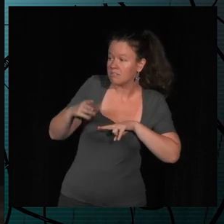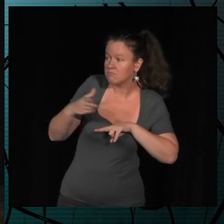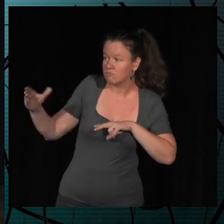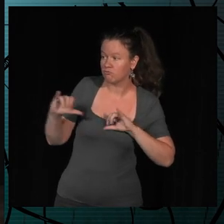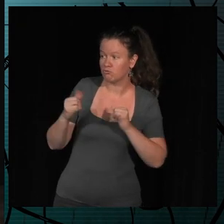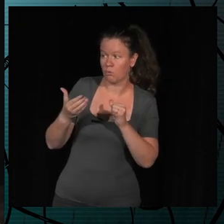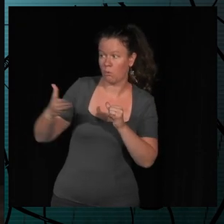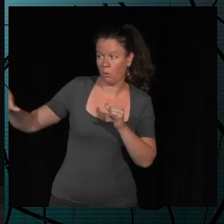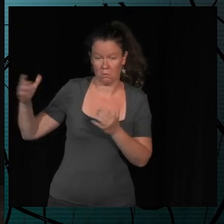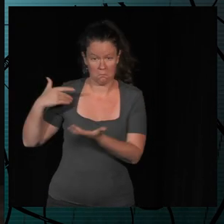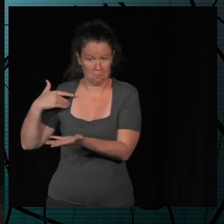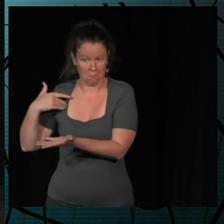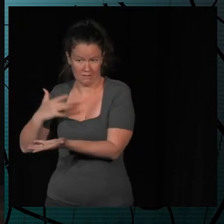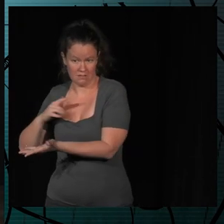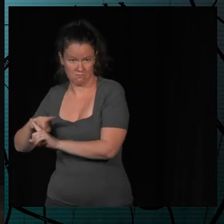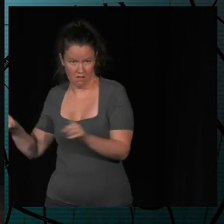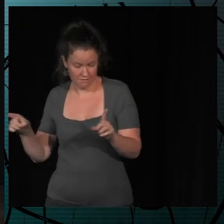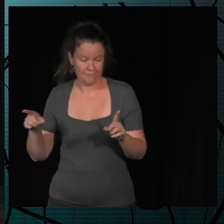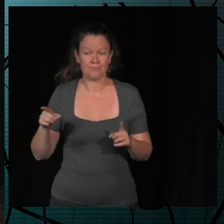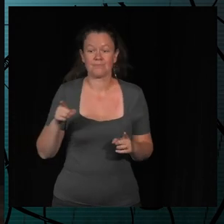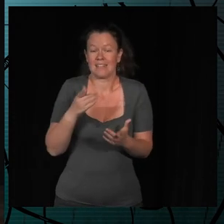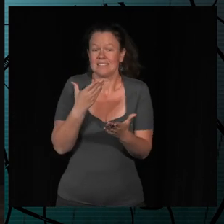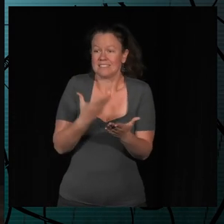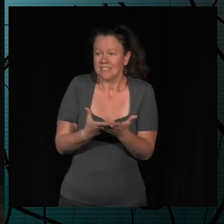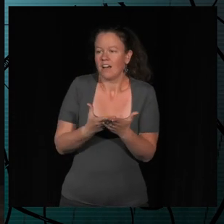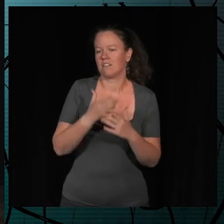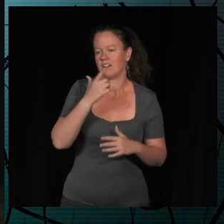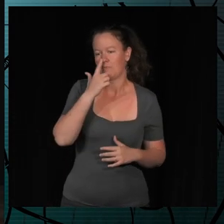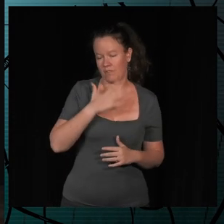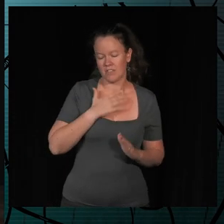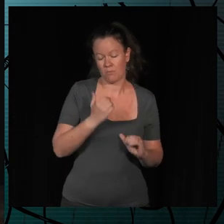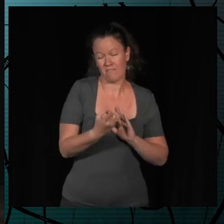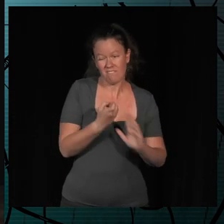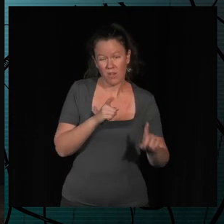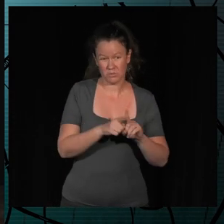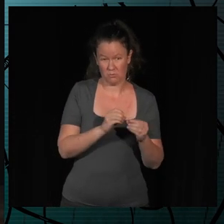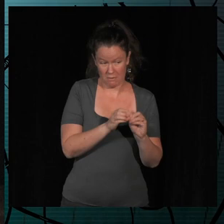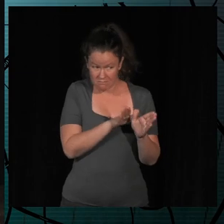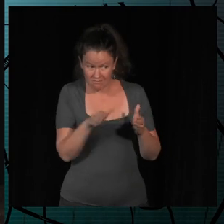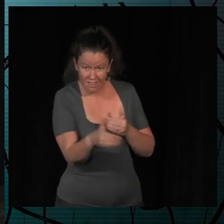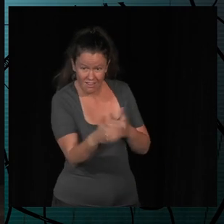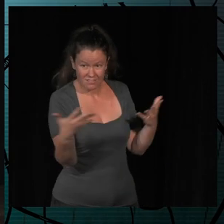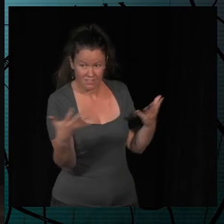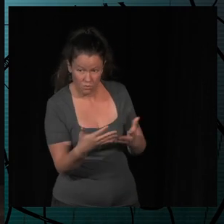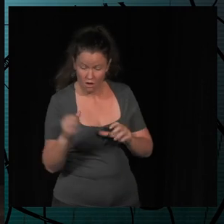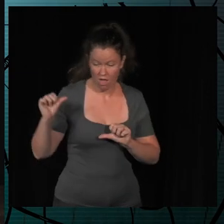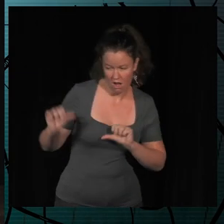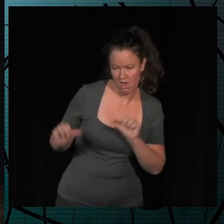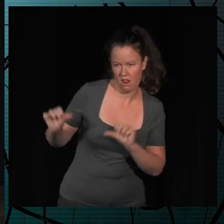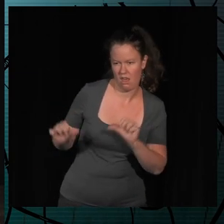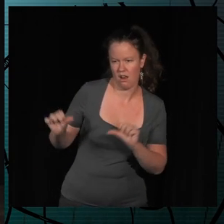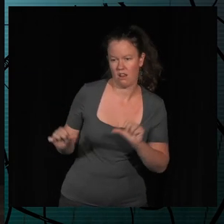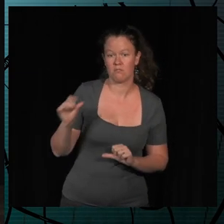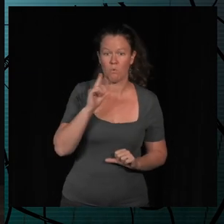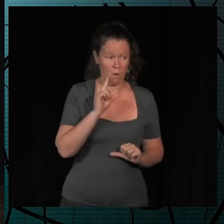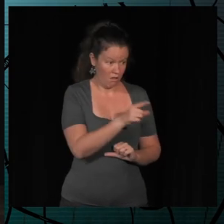aussi de ces jeunes qui ont été biberonnés à la question de la compétition et d'être toujours les meilleurs et